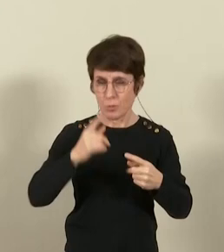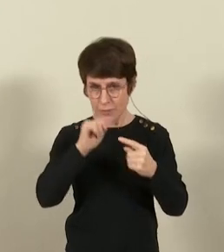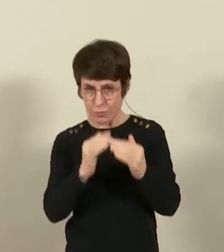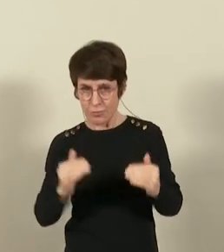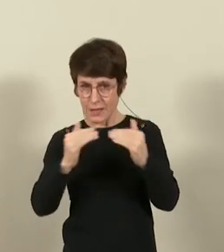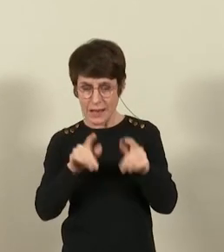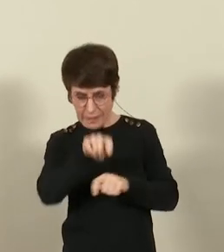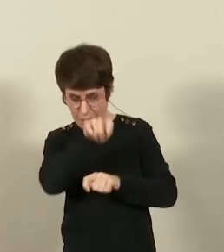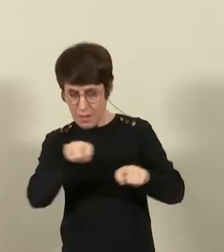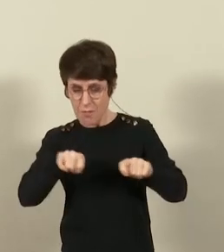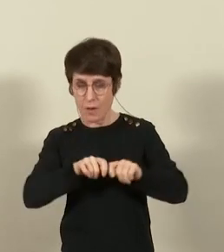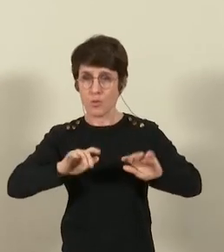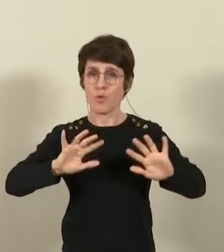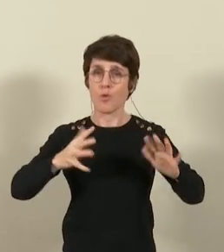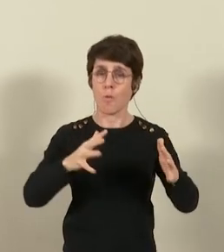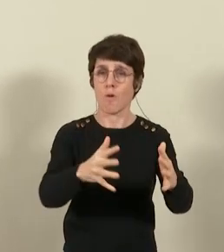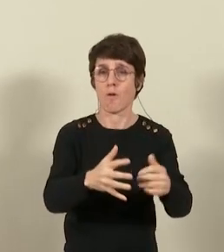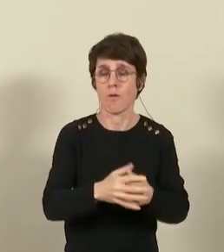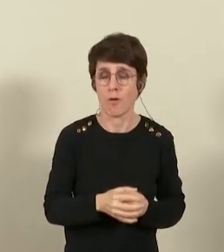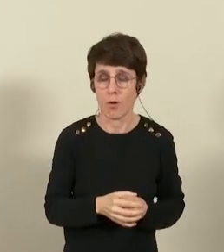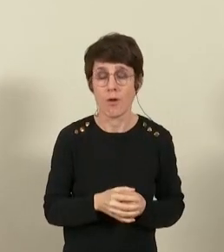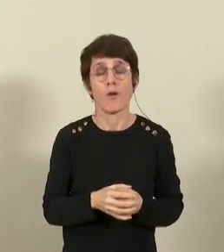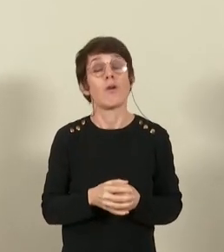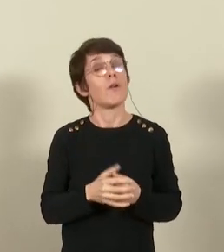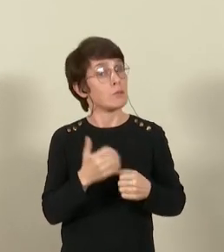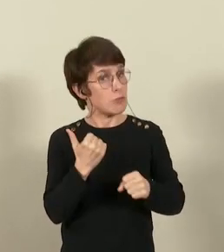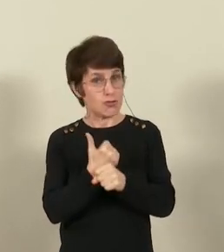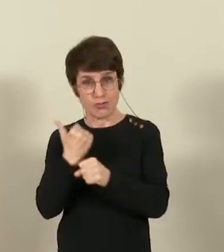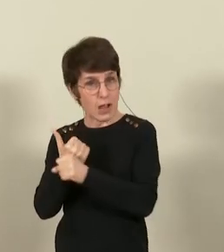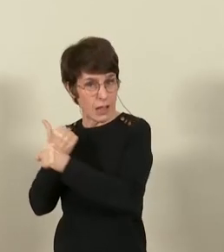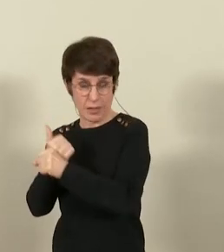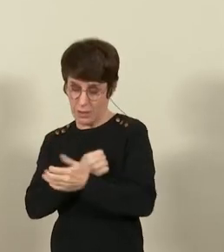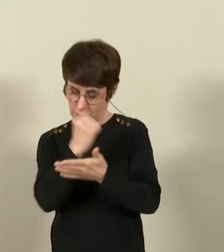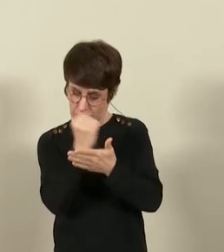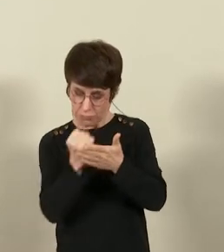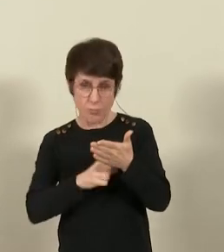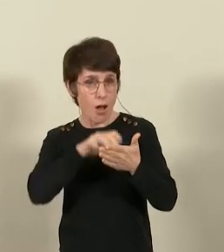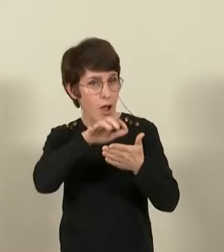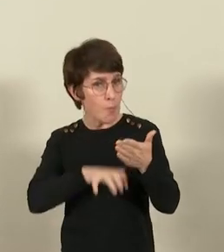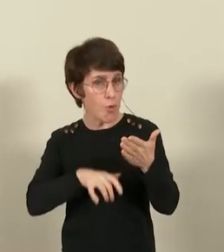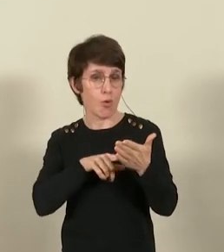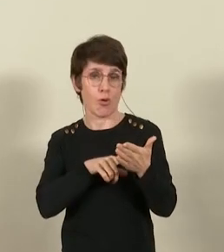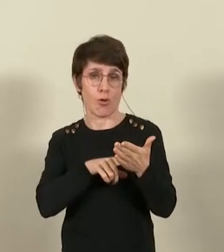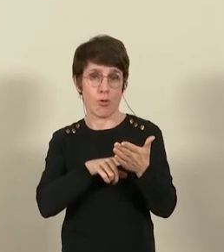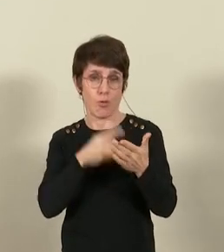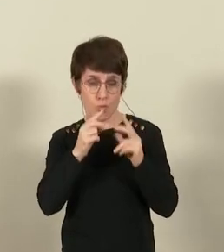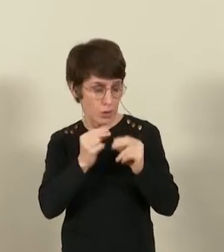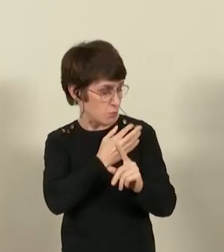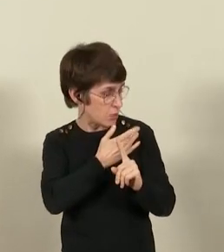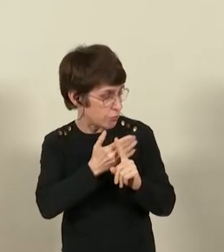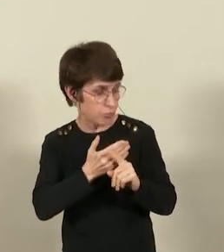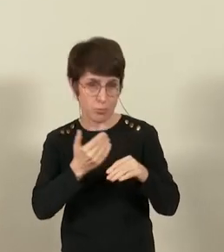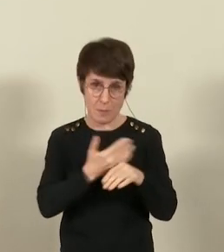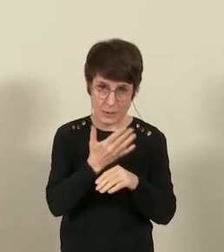d'égalité nos politiques en matière d'égalité elles sont présentes tous les ans dans un rapport où il y a justement où est-ce qu'on en est où est-ce